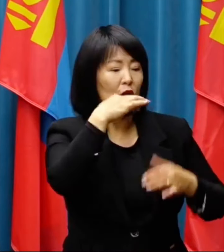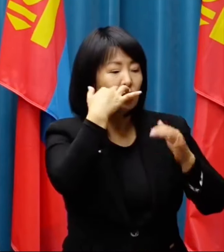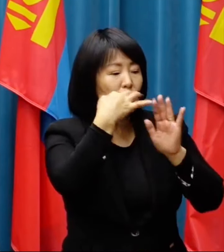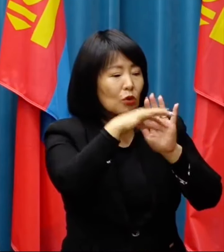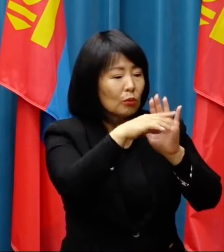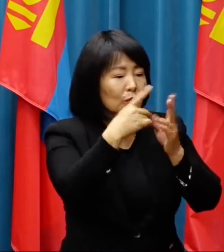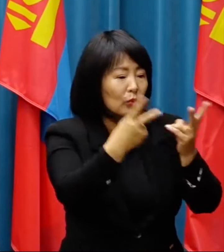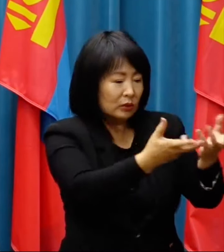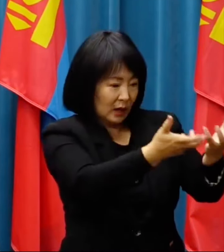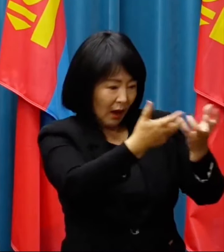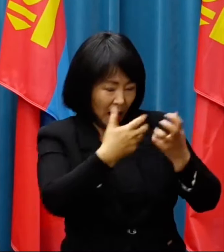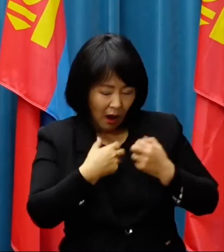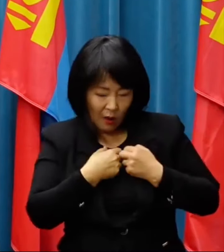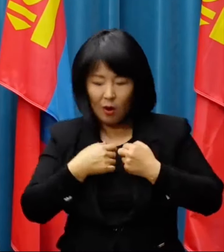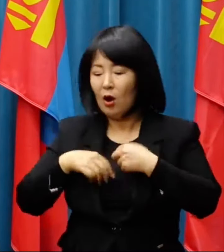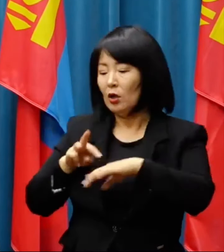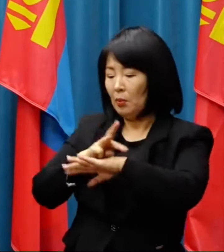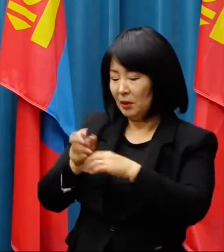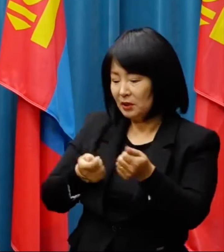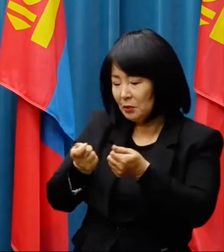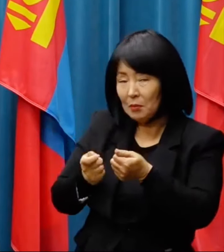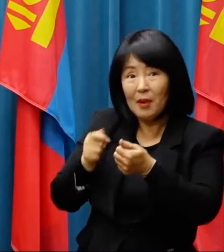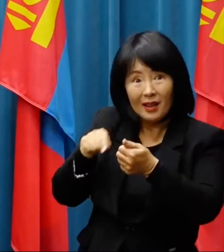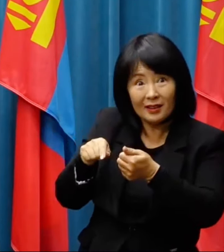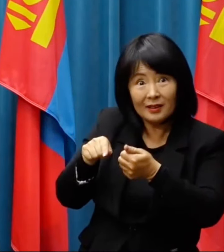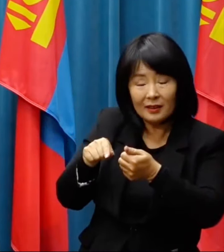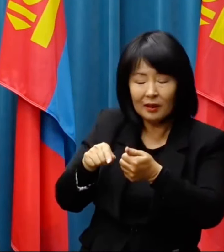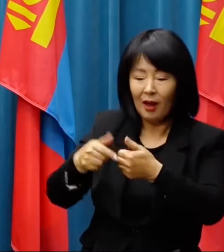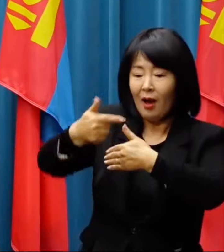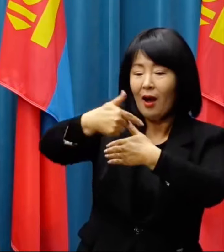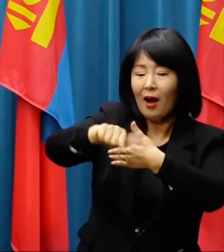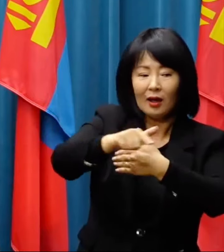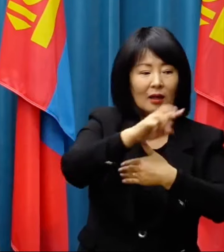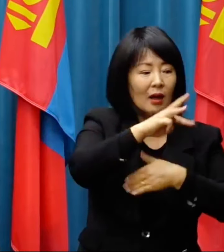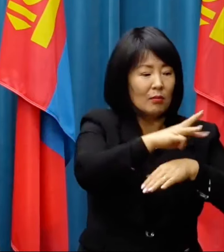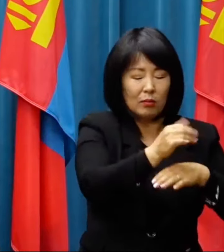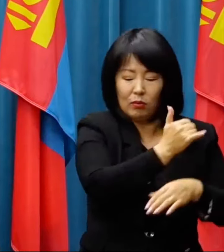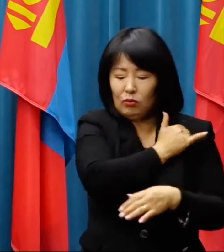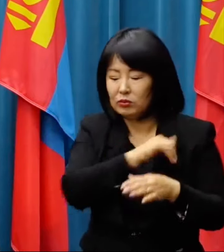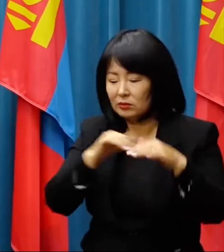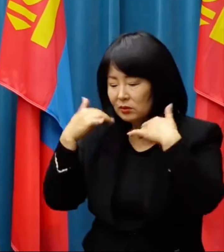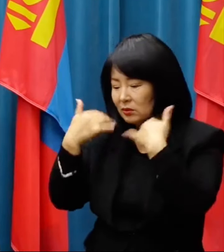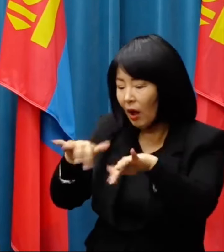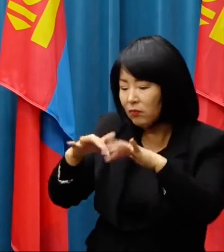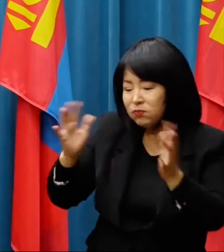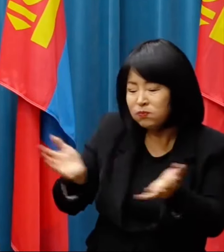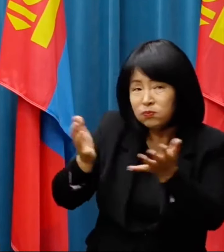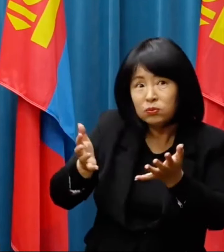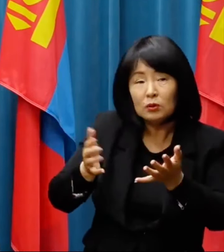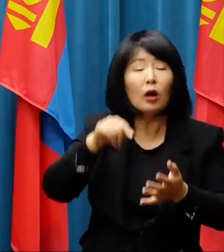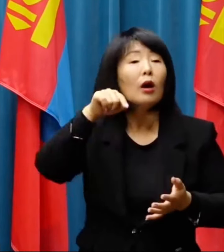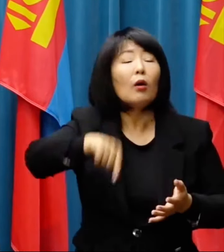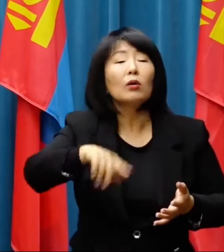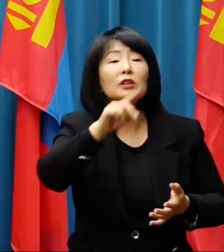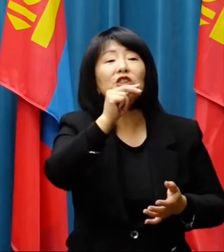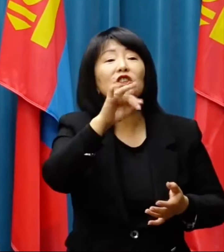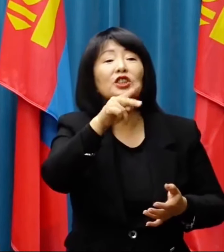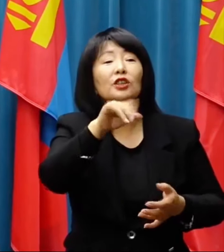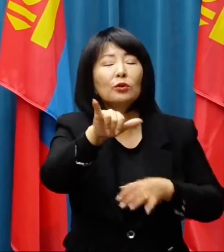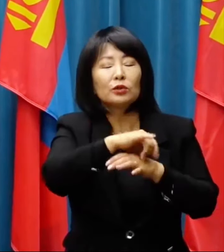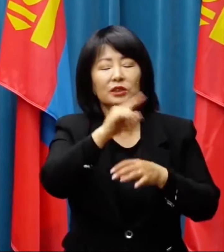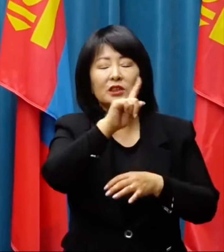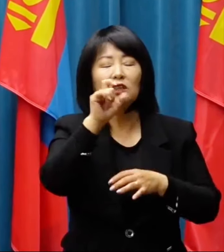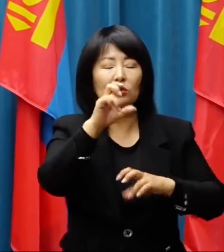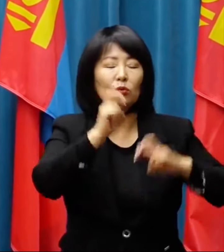компани аваад менежментиг хөндлөнгийн одоо менежментийн компаниар өдөртус үүний хүрээнд бол зэсийн үйлдвэрлэл 20% нэмэгдсэн,